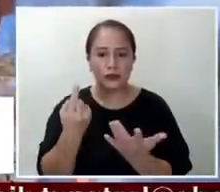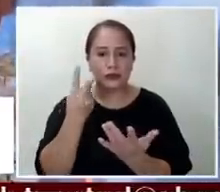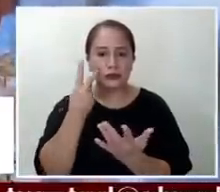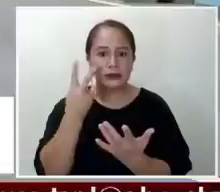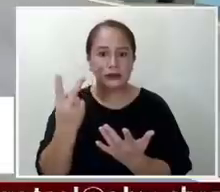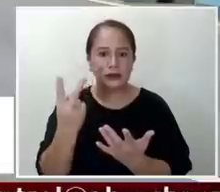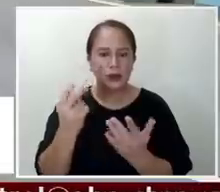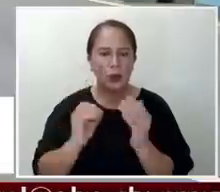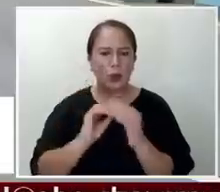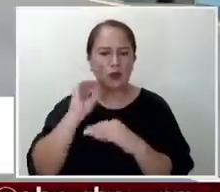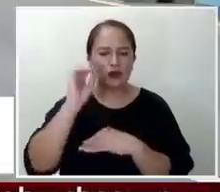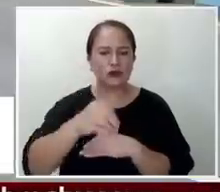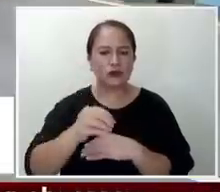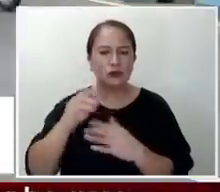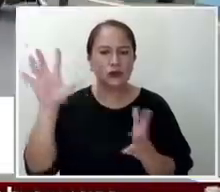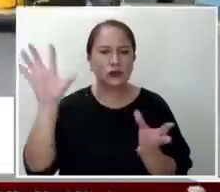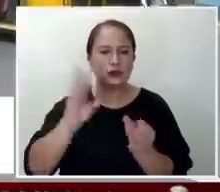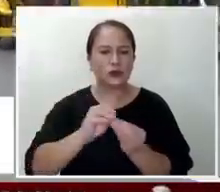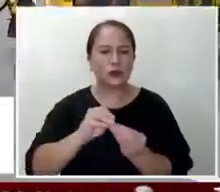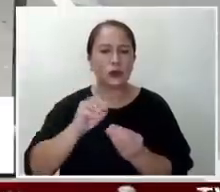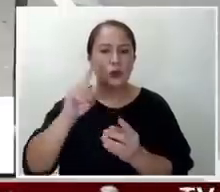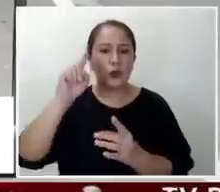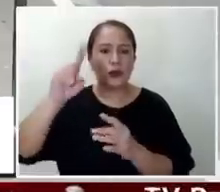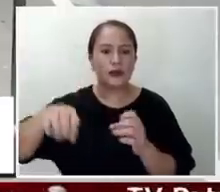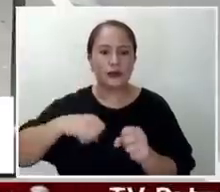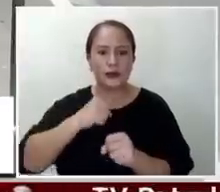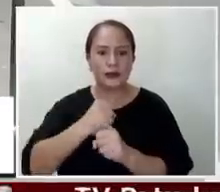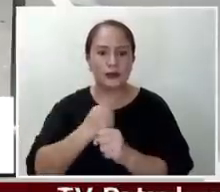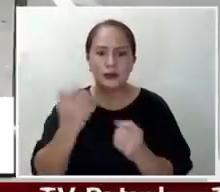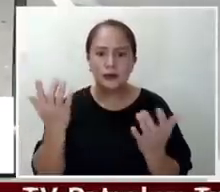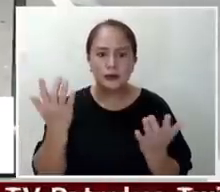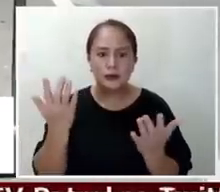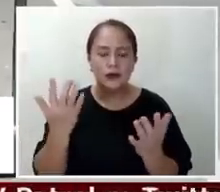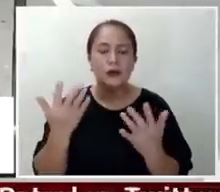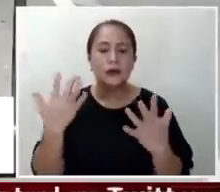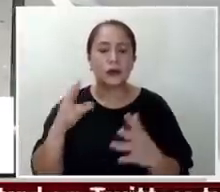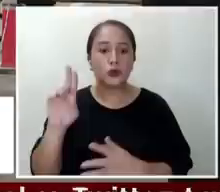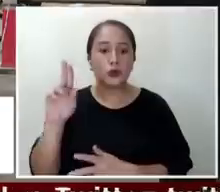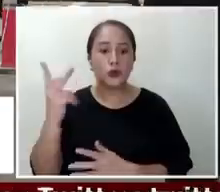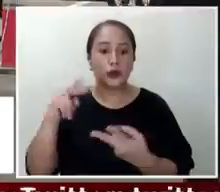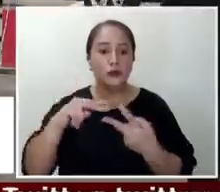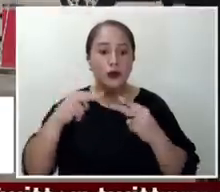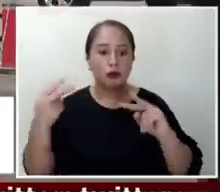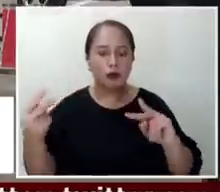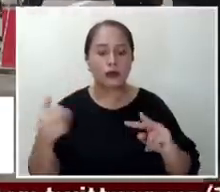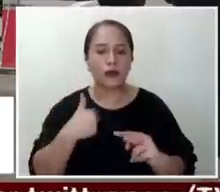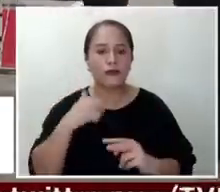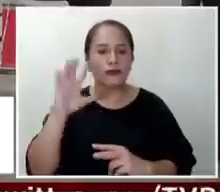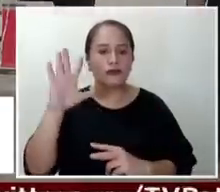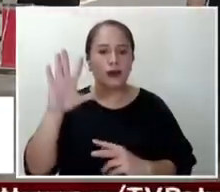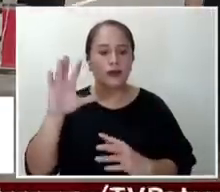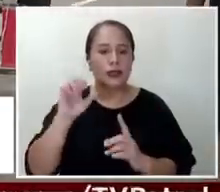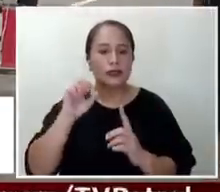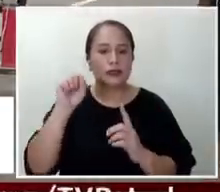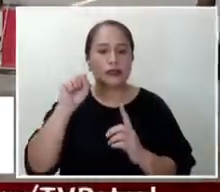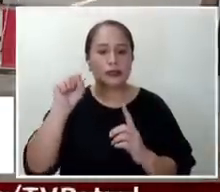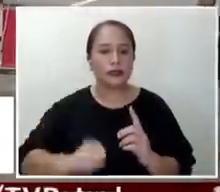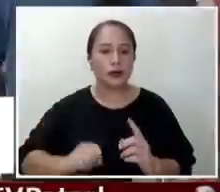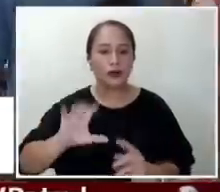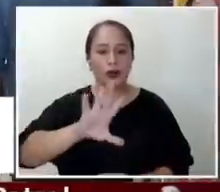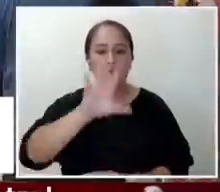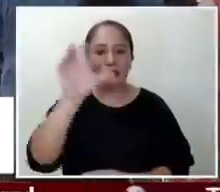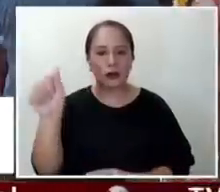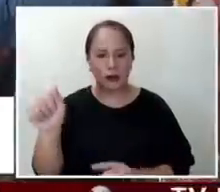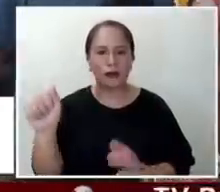kabuuang bilang na naitala sa loob ng isang taon. Bukod sa UK variant, 5 kaso na rin ang South African variant ang